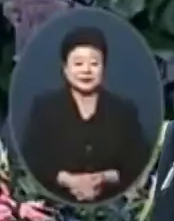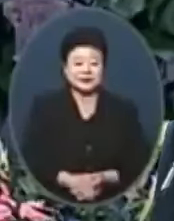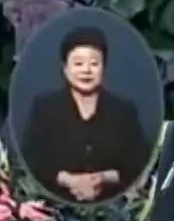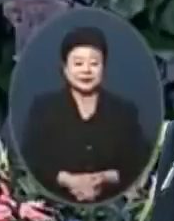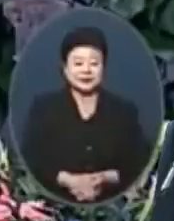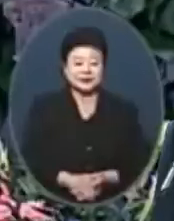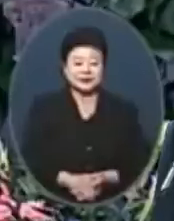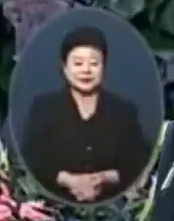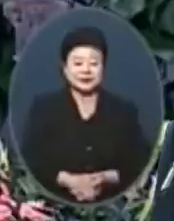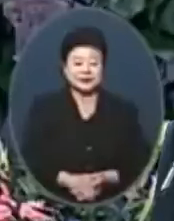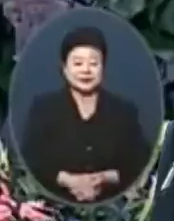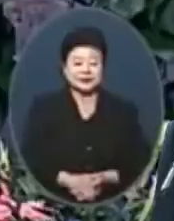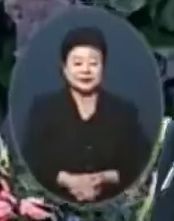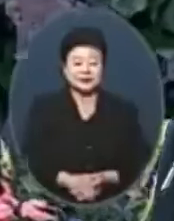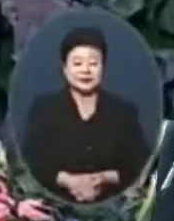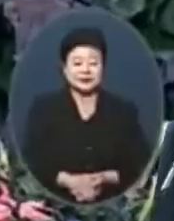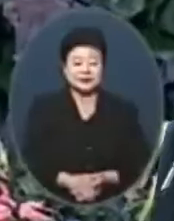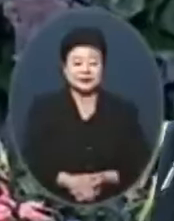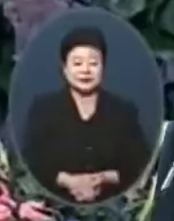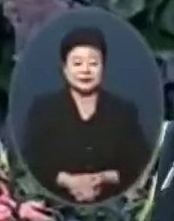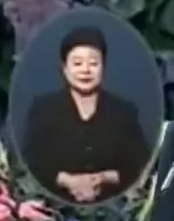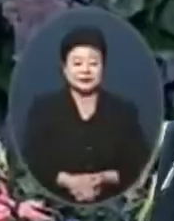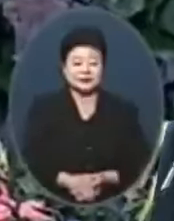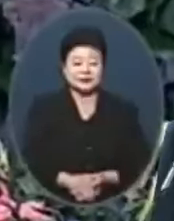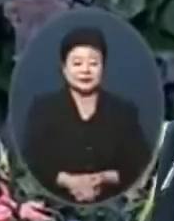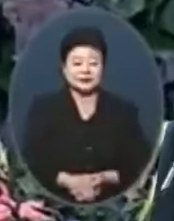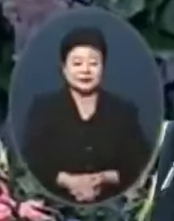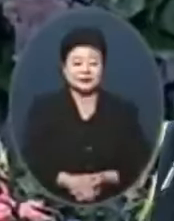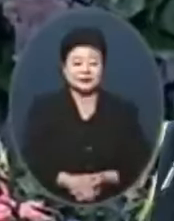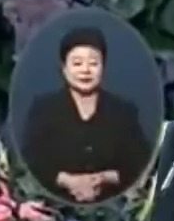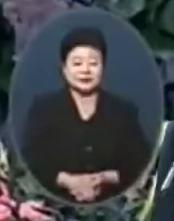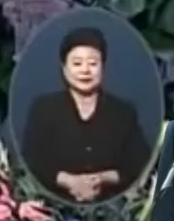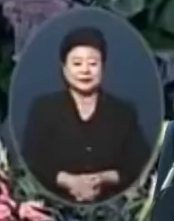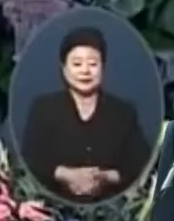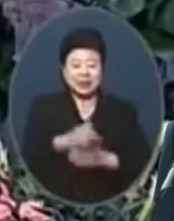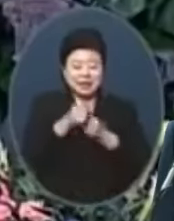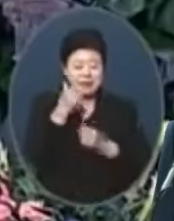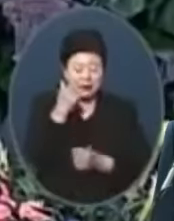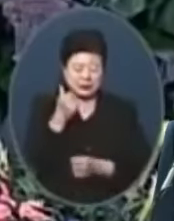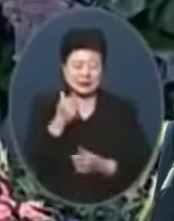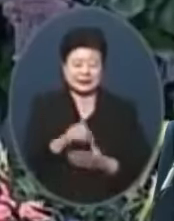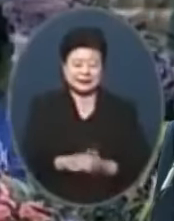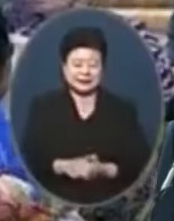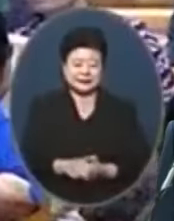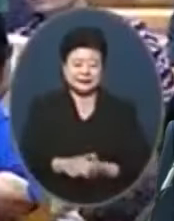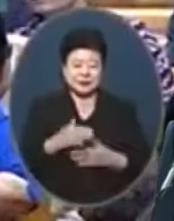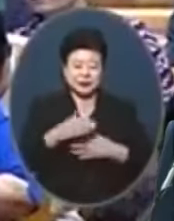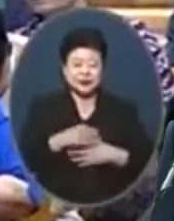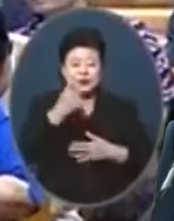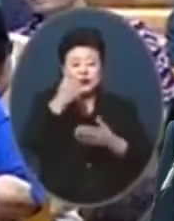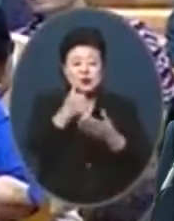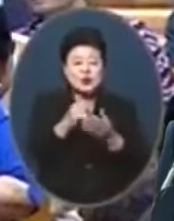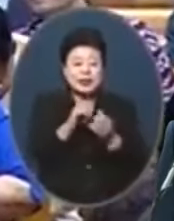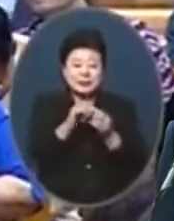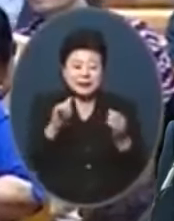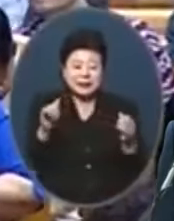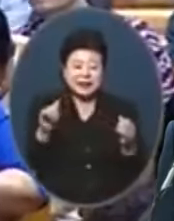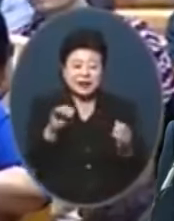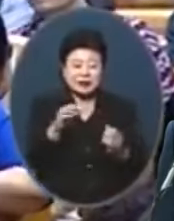예, 내 기도를 따라 하십시오. 하나님 아버지, 저는 죄인입니다.